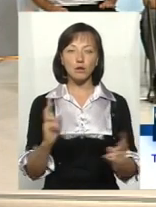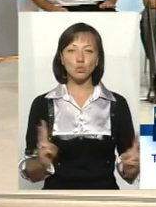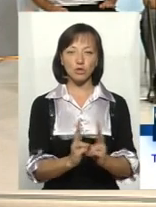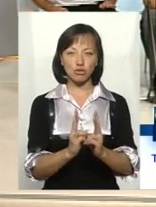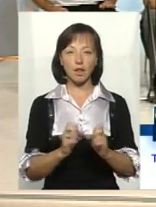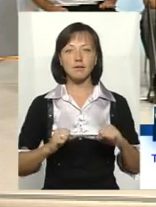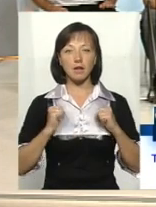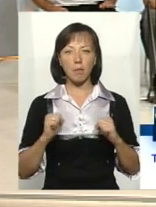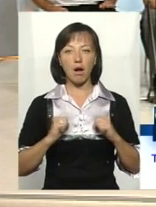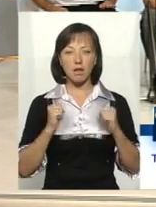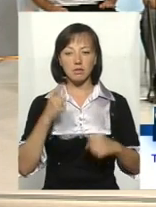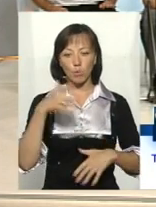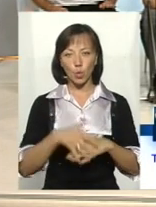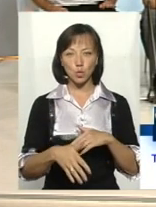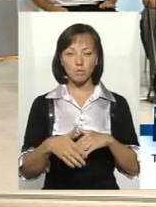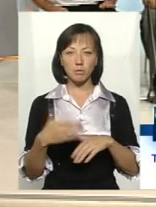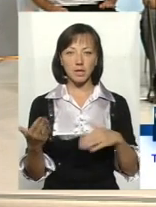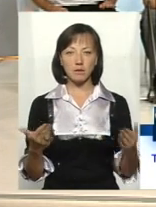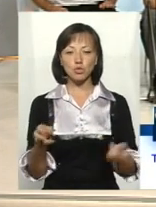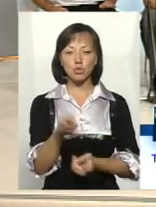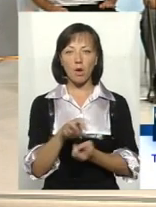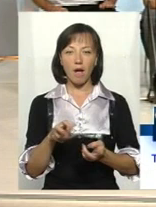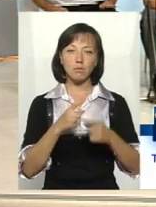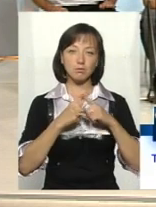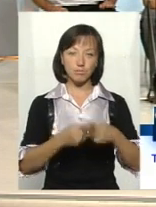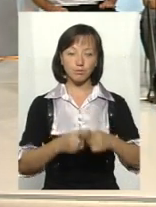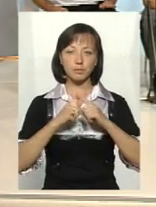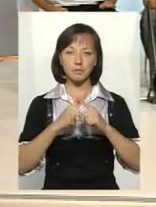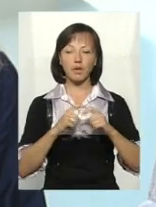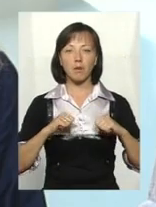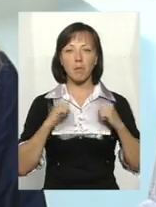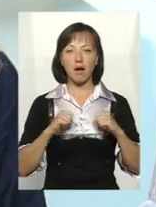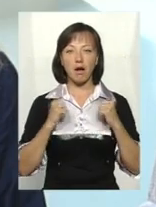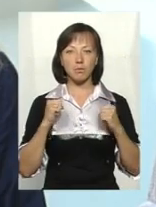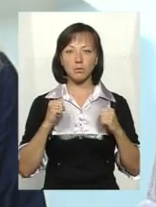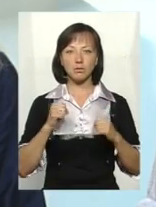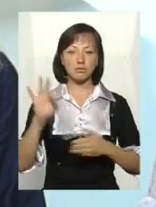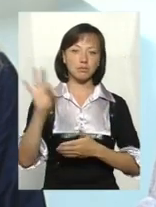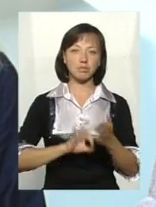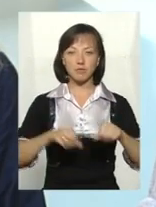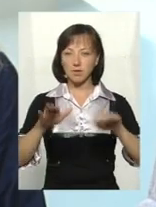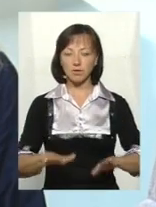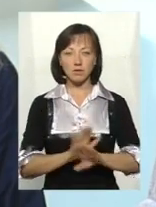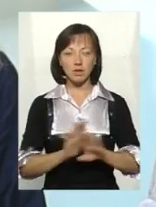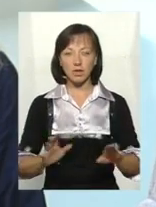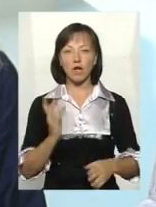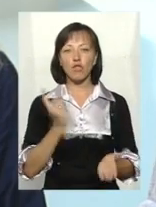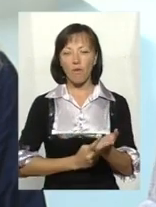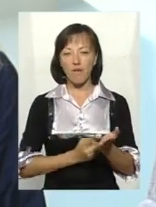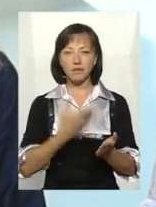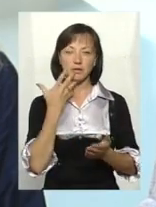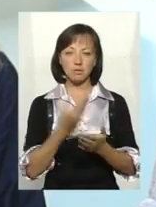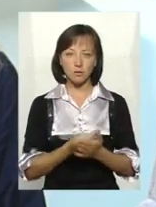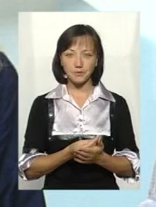зустрічалися, намагались порозумітись. Шукаємо це порозуміння, тому не намагаємося рубати з плеча, а довести свою